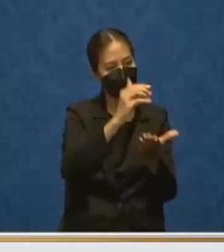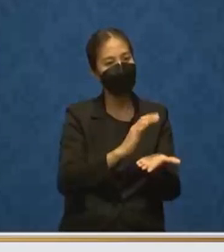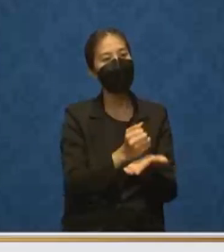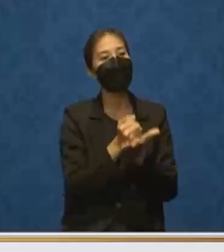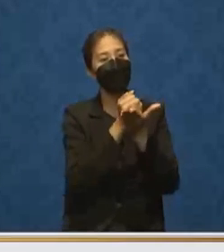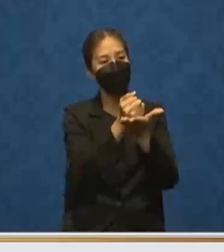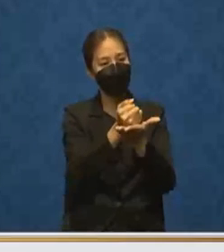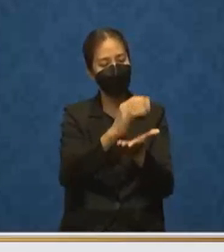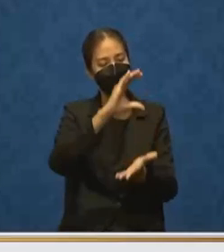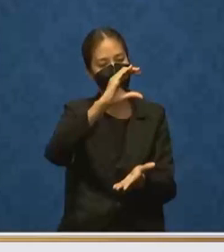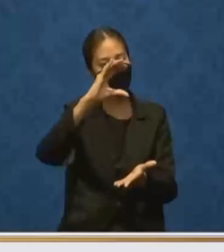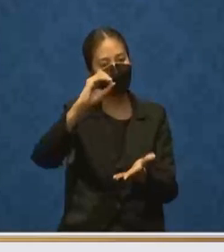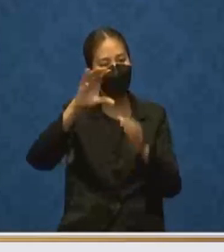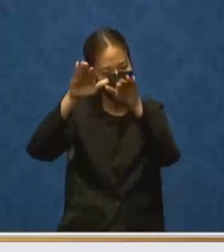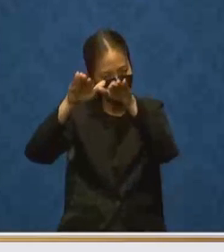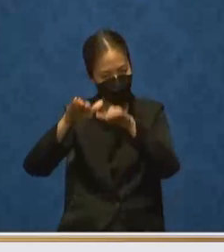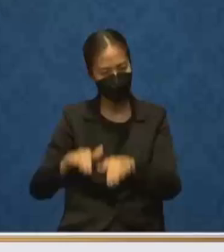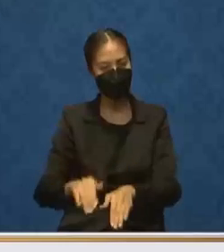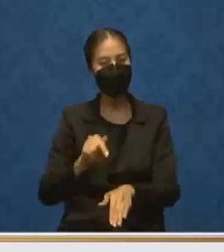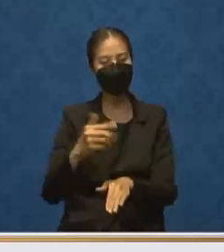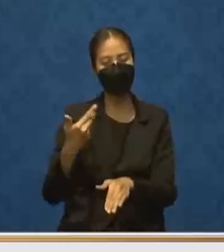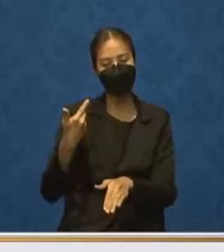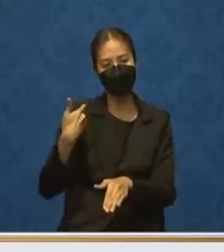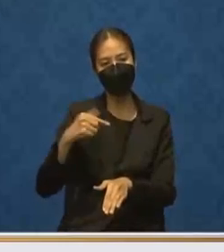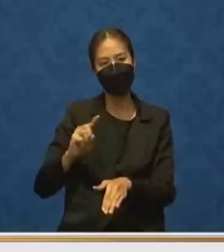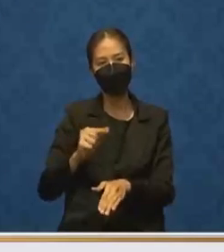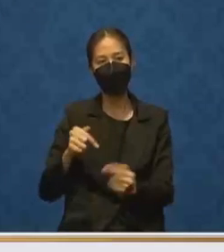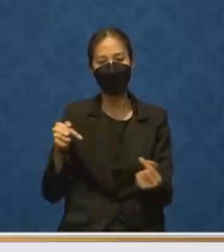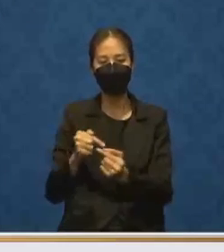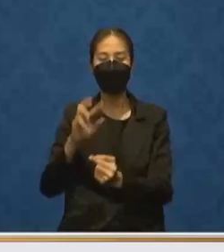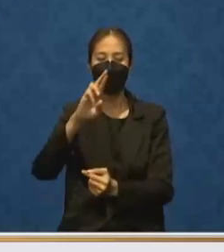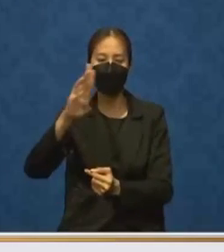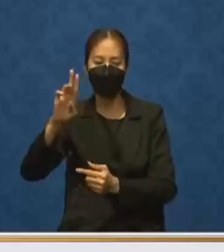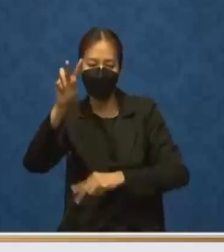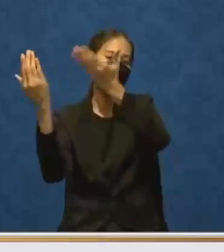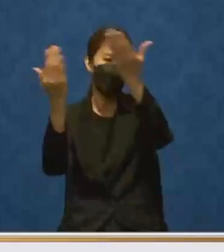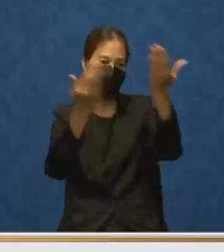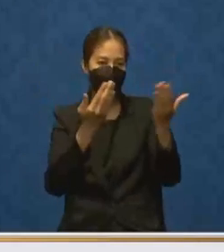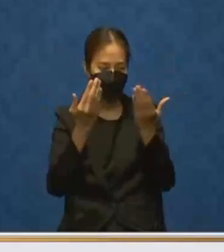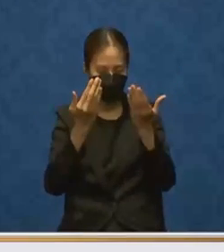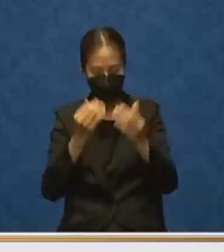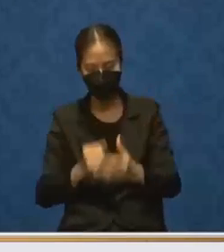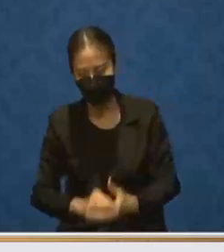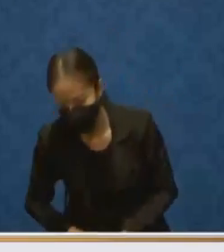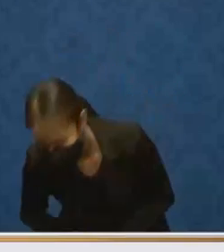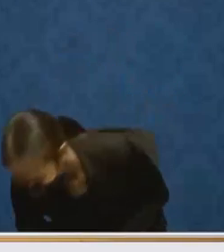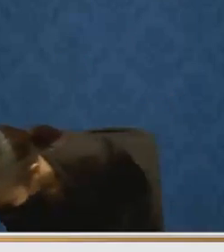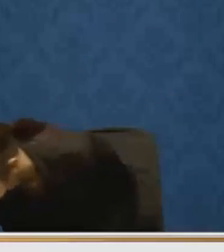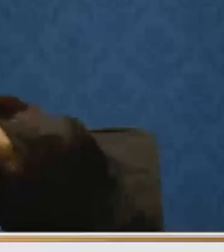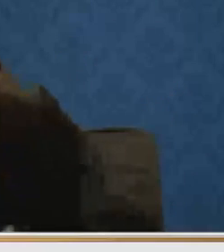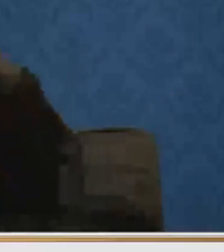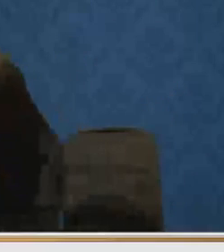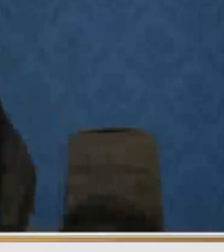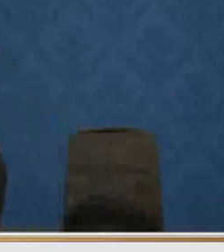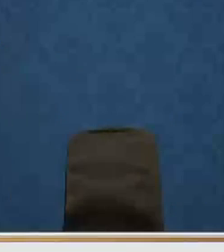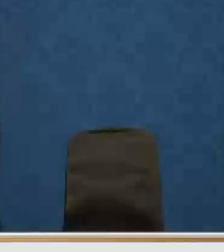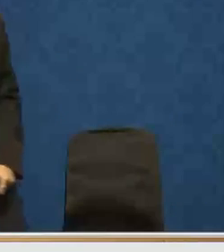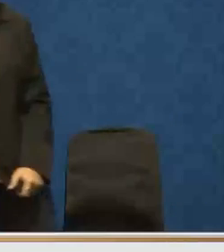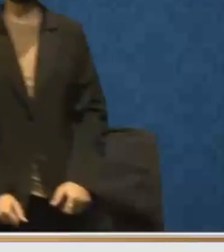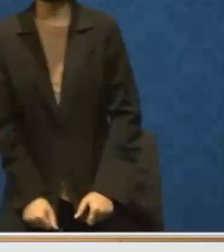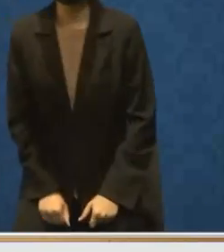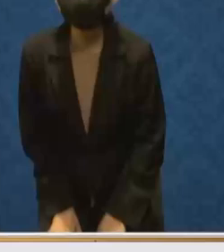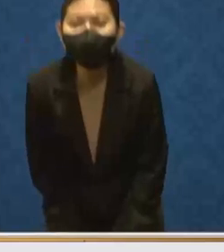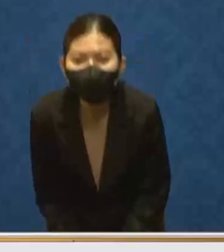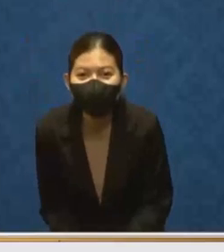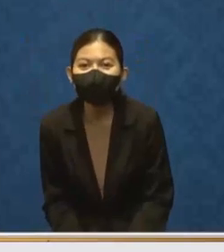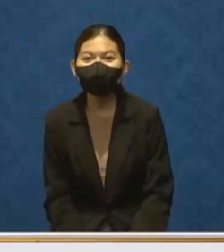ตลอดจนเพิ่มประสิทธิภาพระบบตรวจวัดและการแจ้งเตือนภัยสภาพอากาศ 4การจัดการมลพิษและสิ่งแวดล้